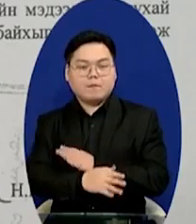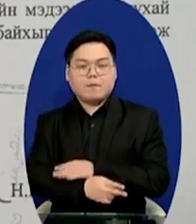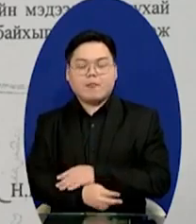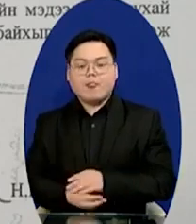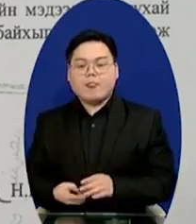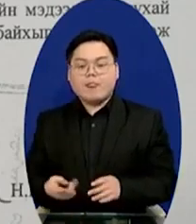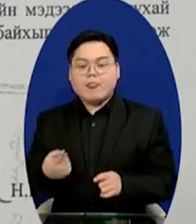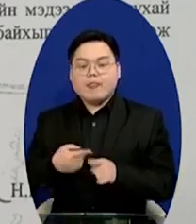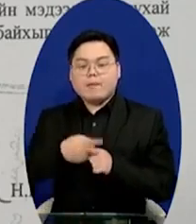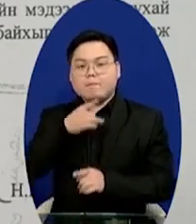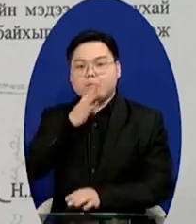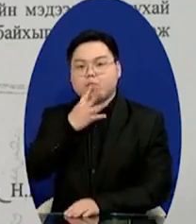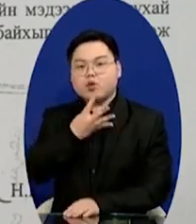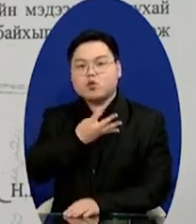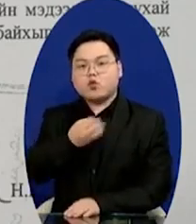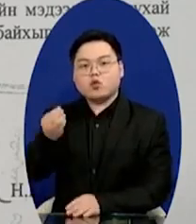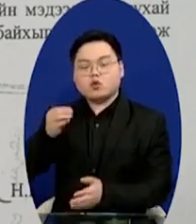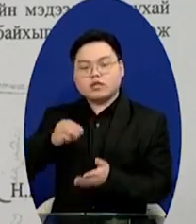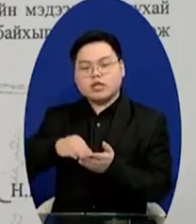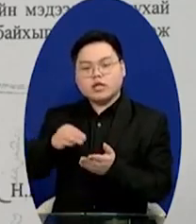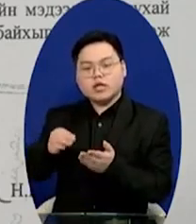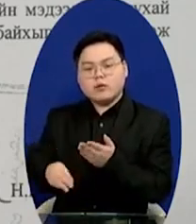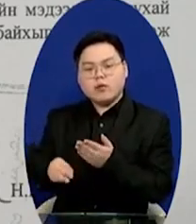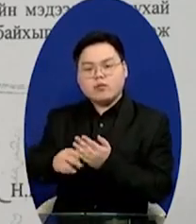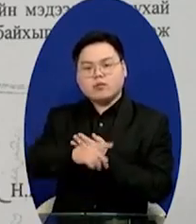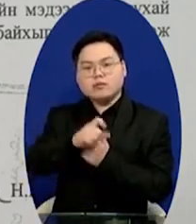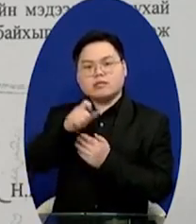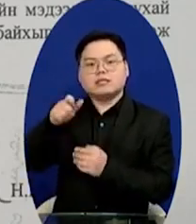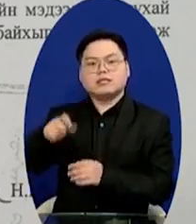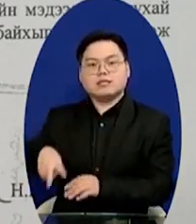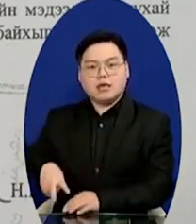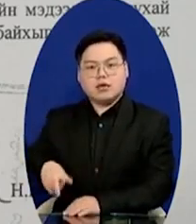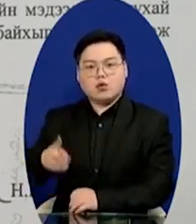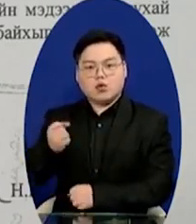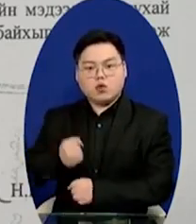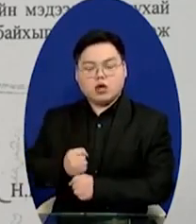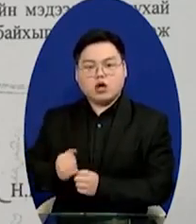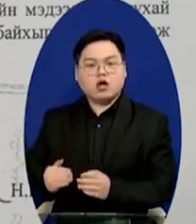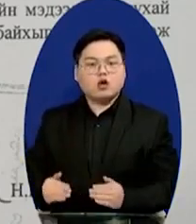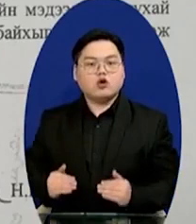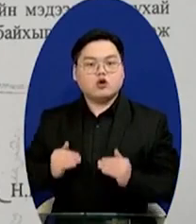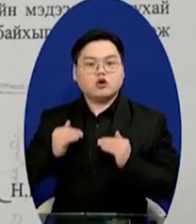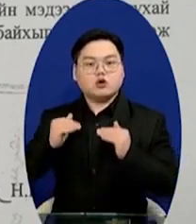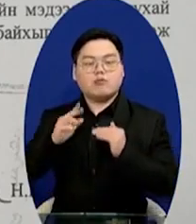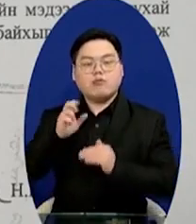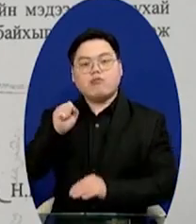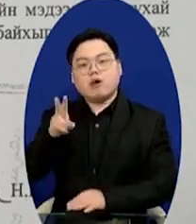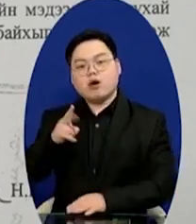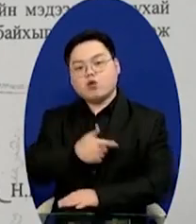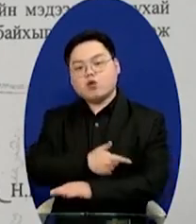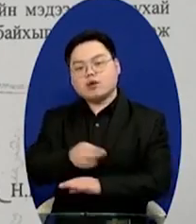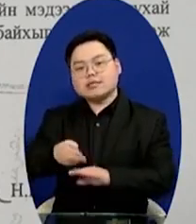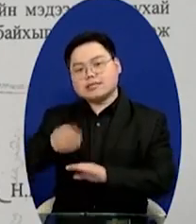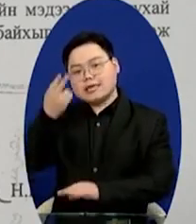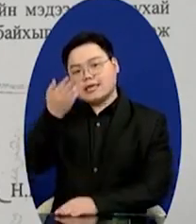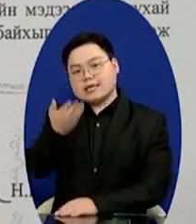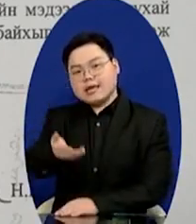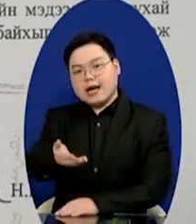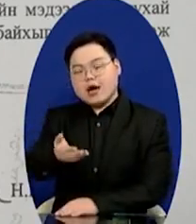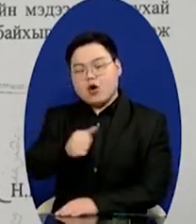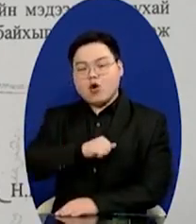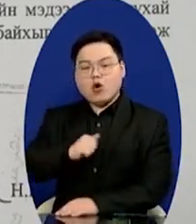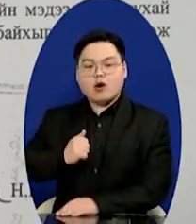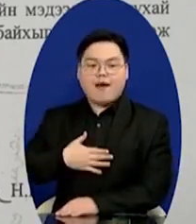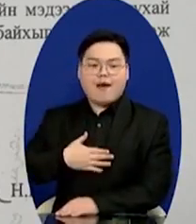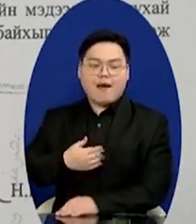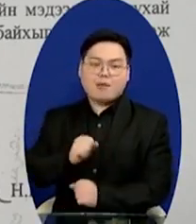Нэмэгдэж буй 400 тэрбум төгрөгийн зээлийн олголтыг Хөгжлийн банкны гүйц захирал та бичлэн